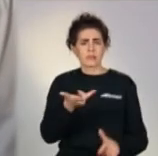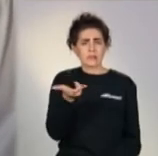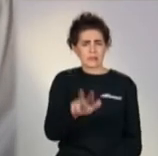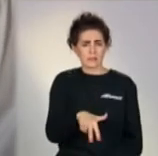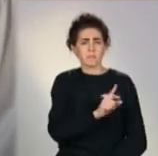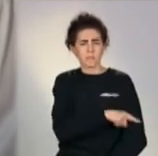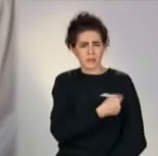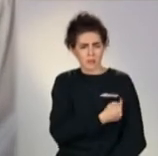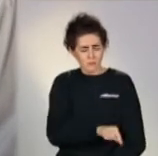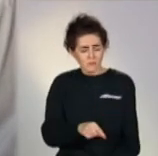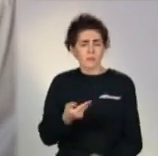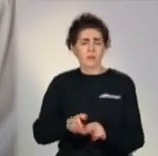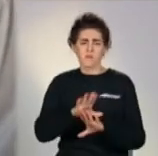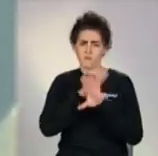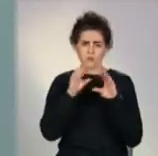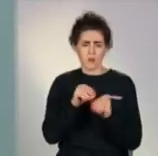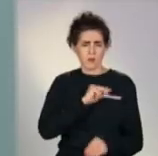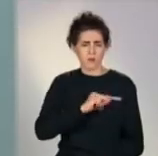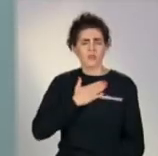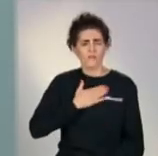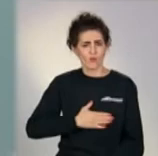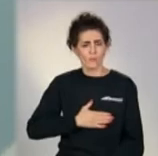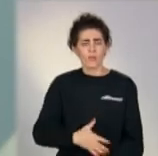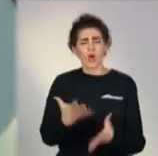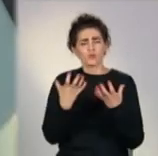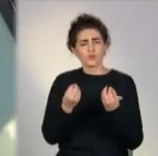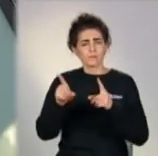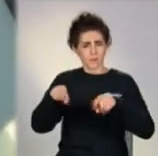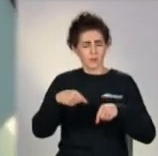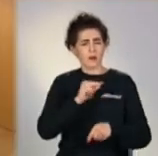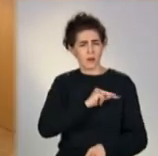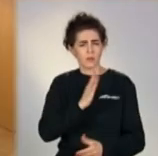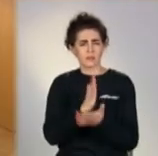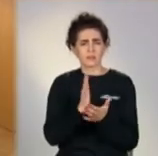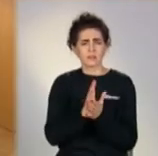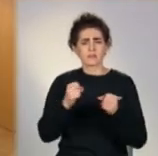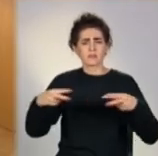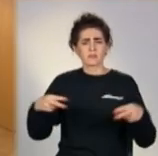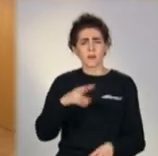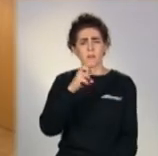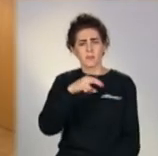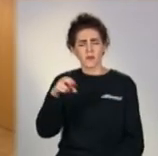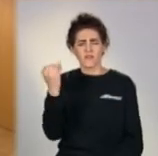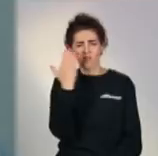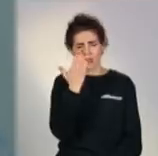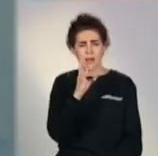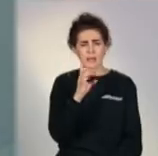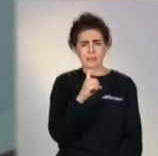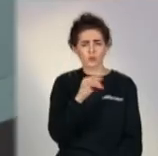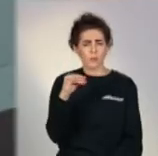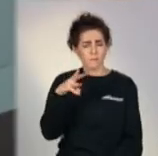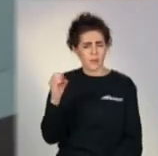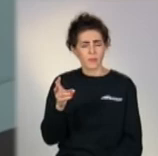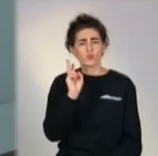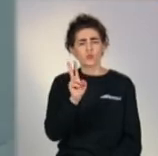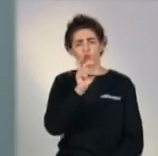сестер, роботи якої ми довольні. Також для роботодавців працює інтерактивна мапа «Відеорезюме», а для тих, хто шукає